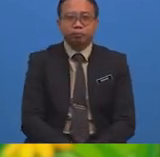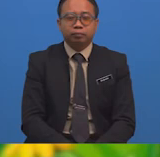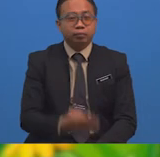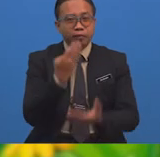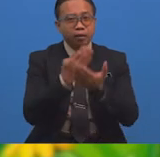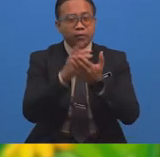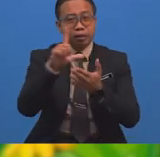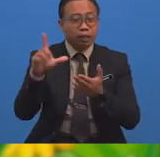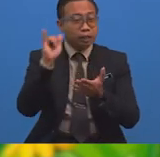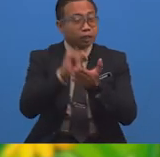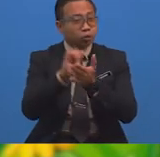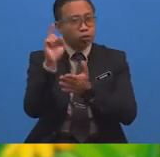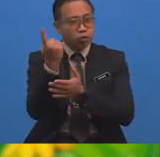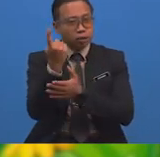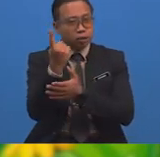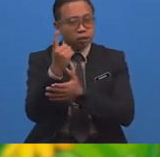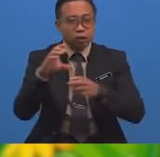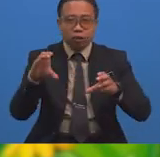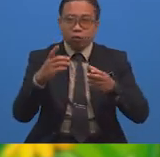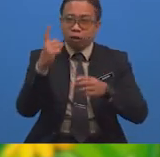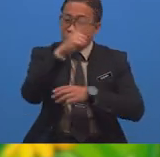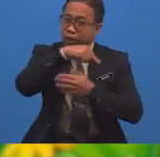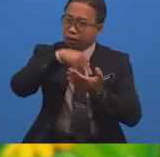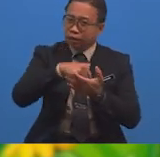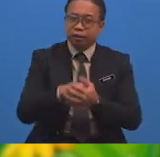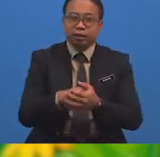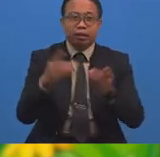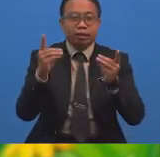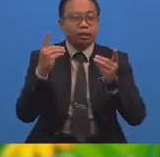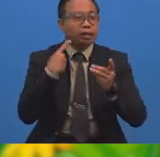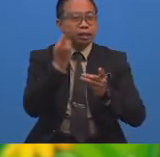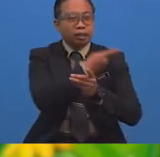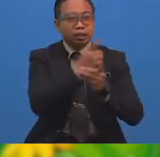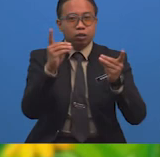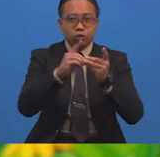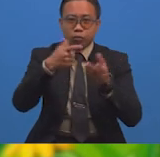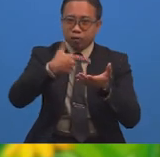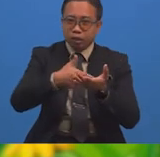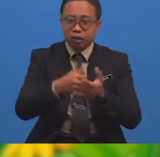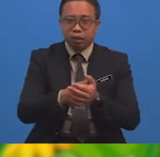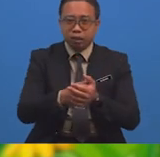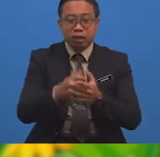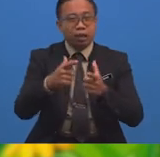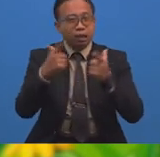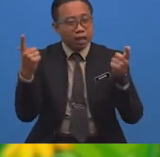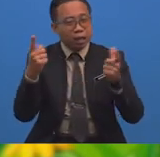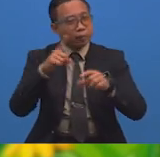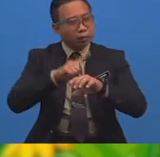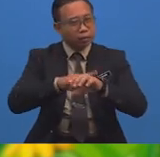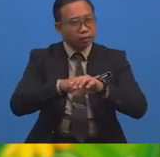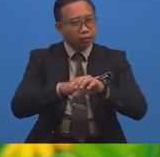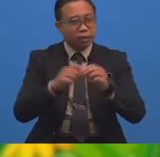by Nah itu sahaja buat kali ini berjumpa lagi di lain